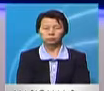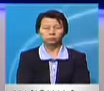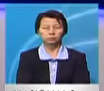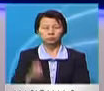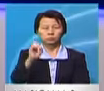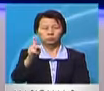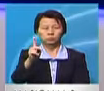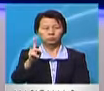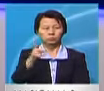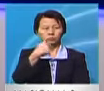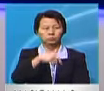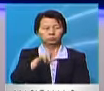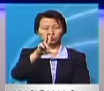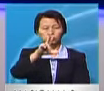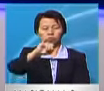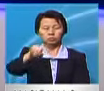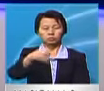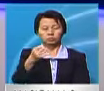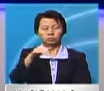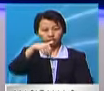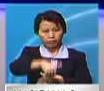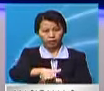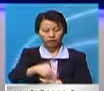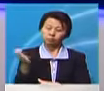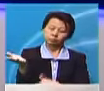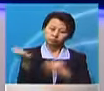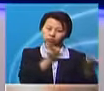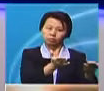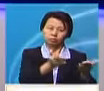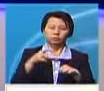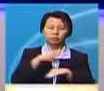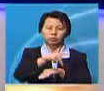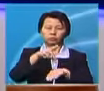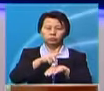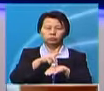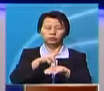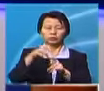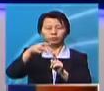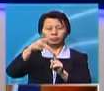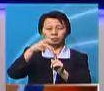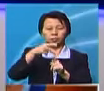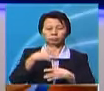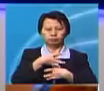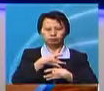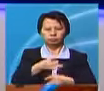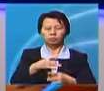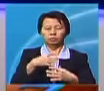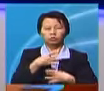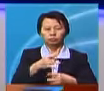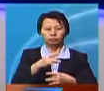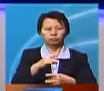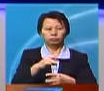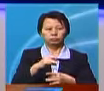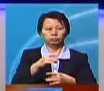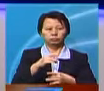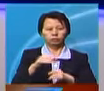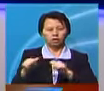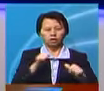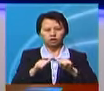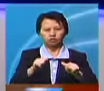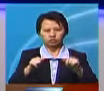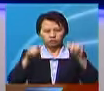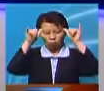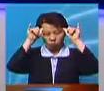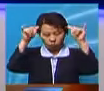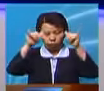Baik, saudara, segmen 3J malam ini akan membawa anda ke Pulau Mutiara. Ya, peminat yang sukakan aktiviti lasak pastinya